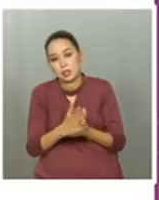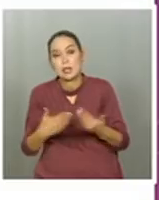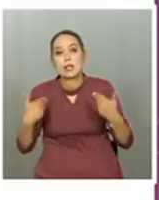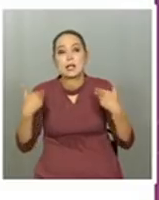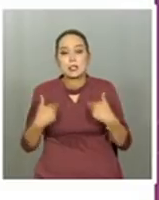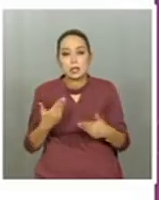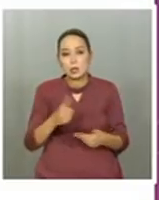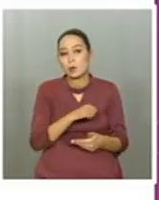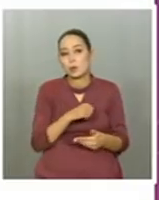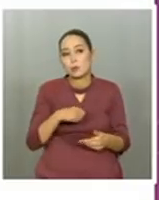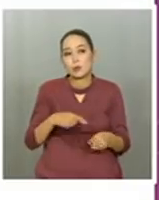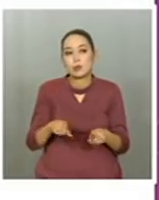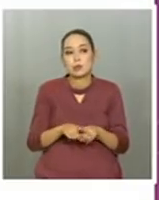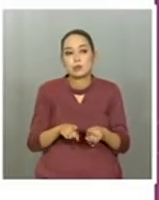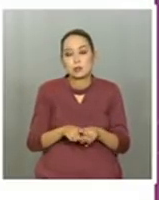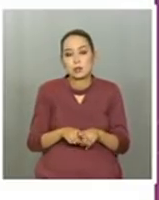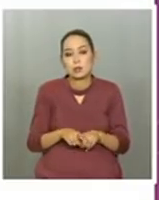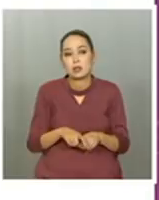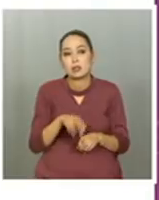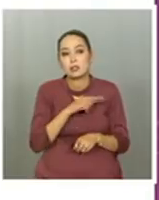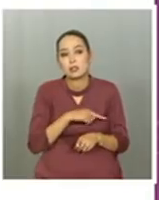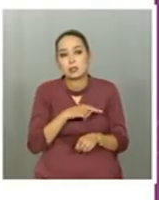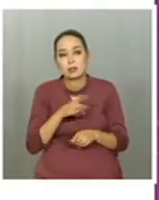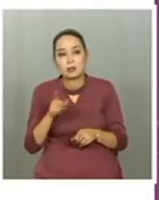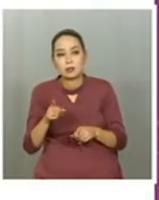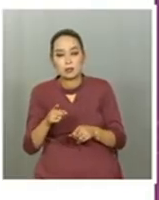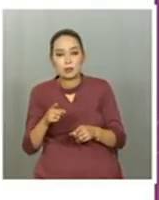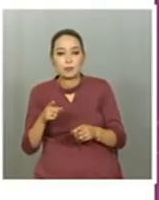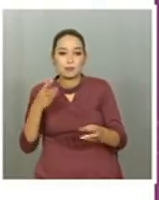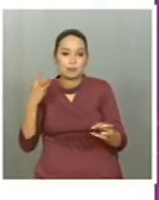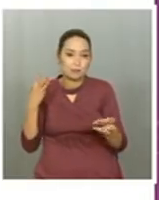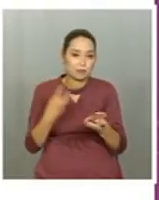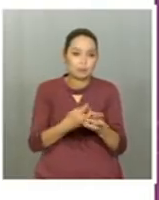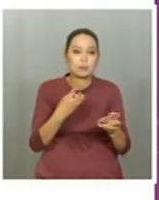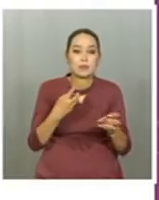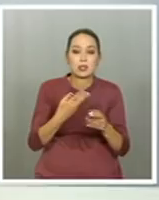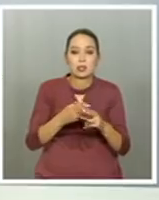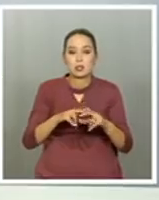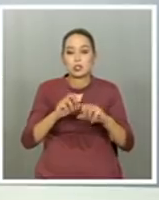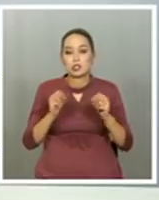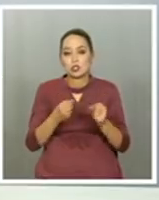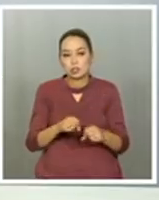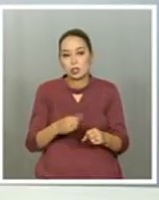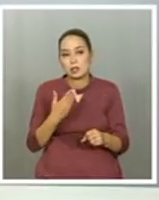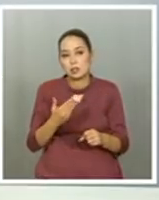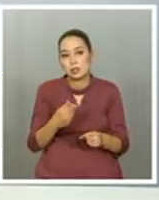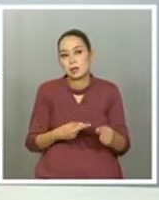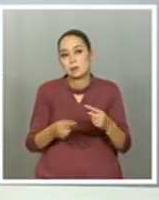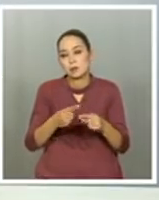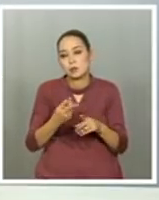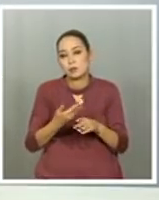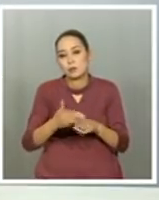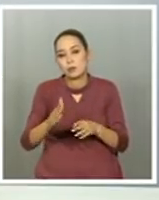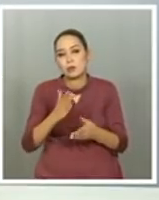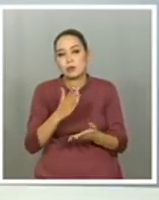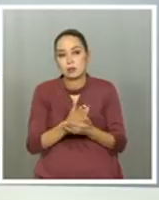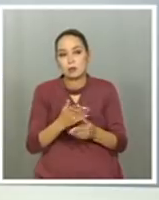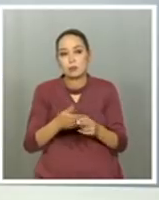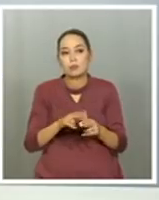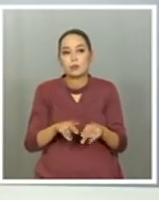өзара әрекеттесуіне дейін, соқтығысуына дейінгі жылдамдықтары бір бөлік, одан кейінгі жылдамдықтары бір бөлік болады. Бірақ бұл